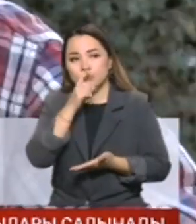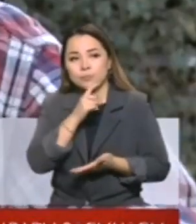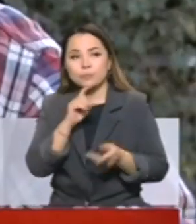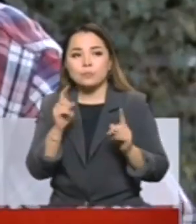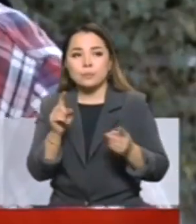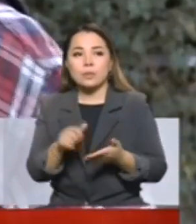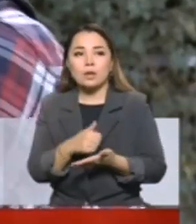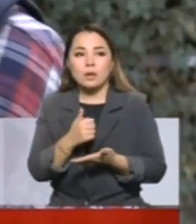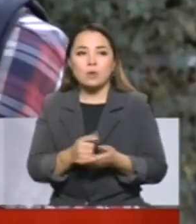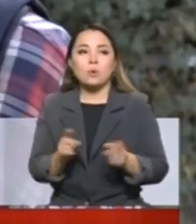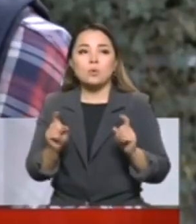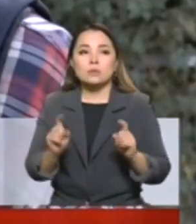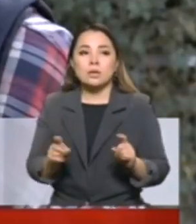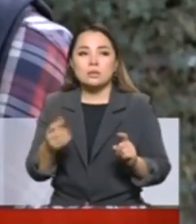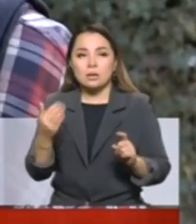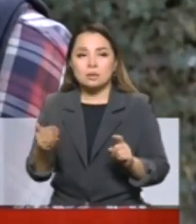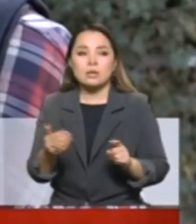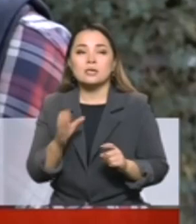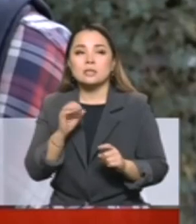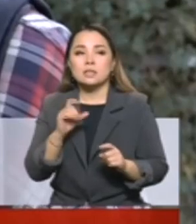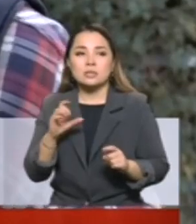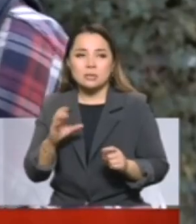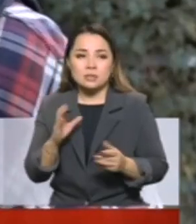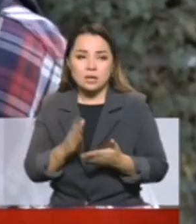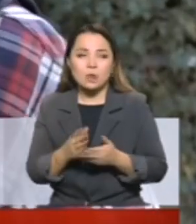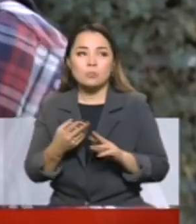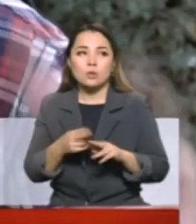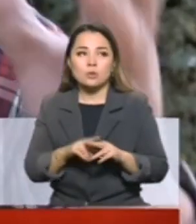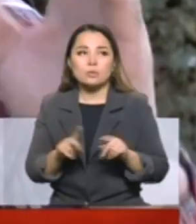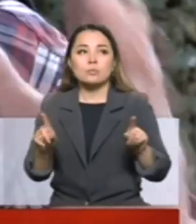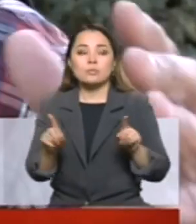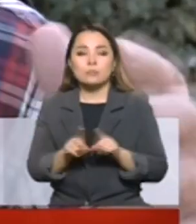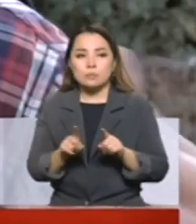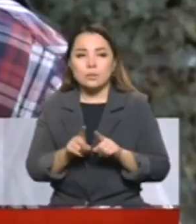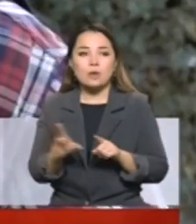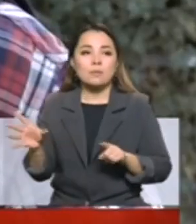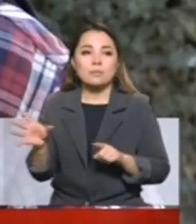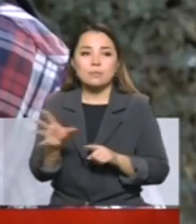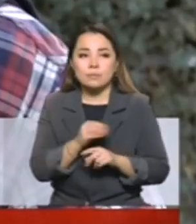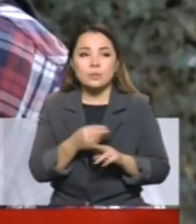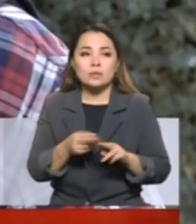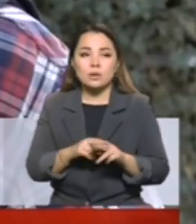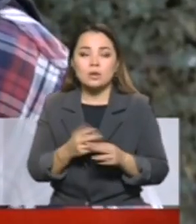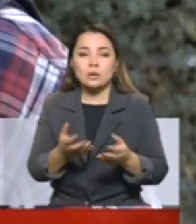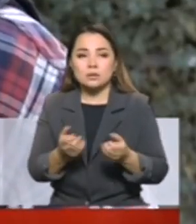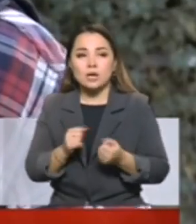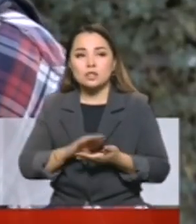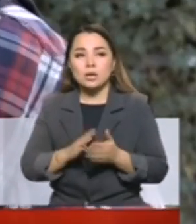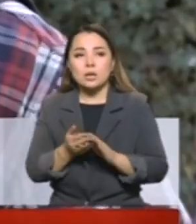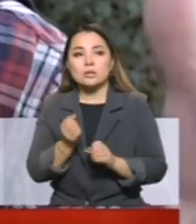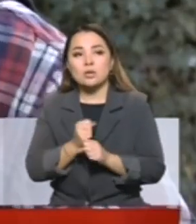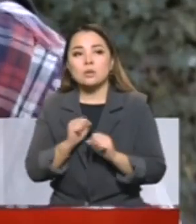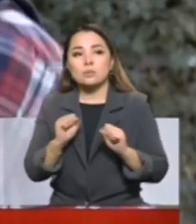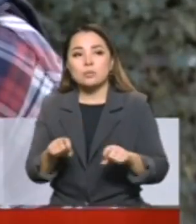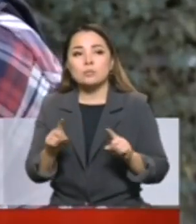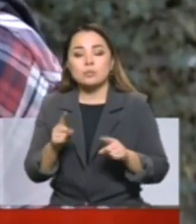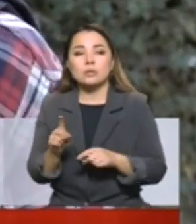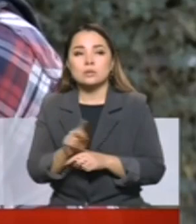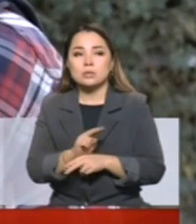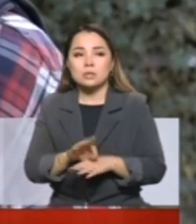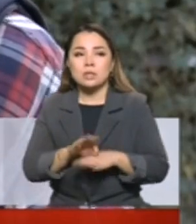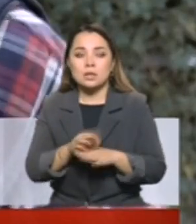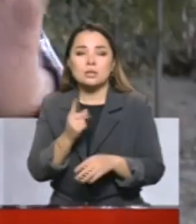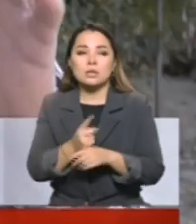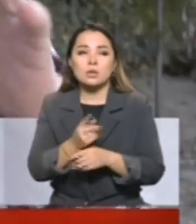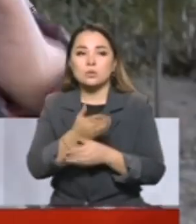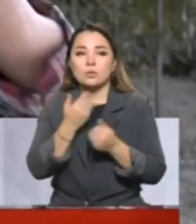әлімгенен. Акиматта отырған, мында сөз бар. Неге соларды алып жағдайлар бар ғой, запрет жасауға. Неге соны